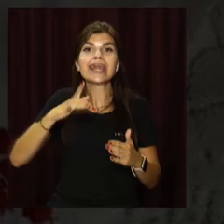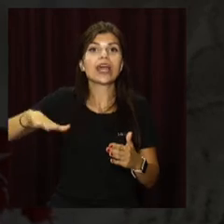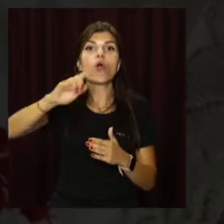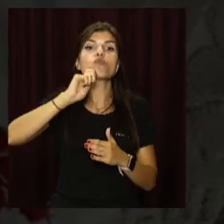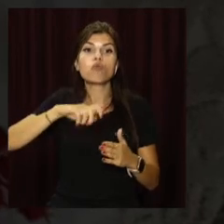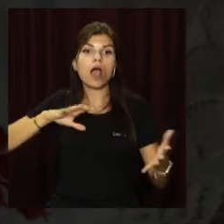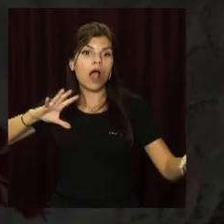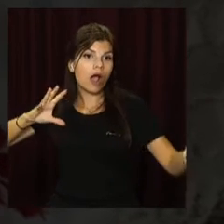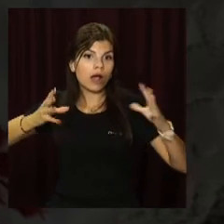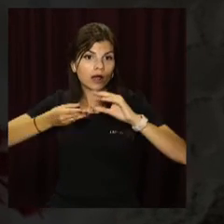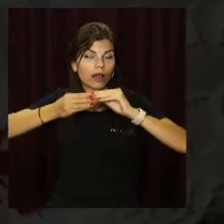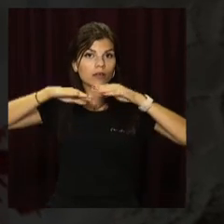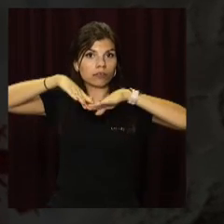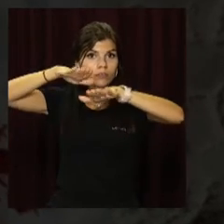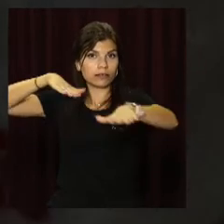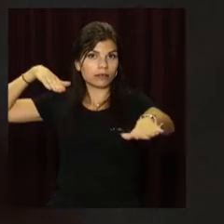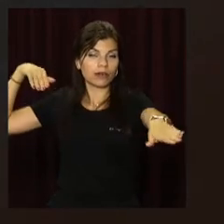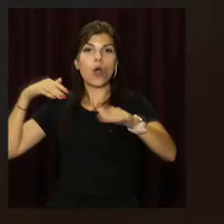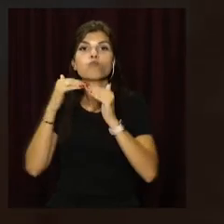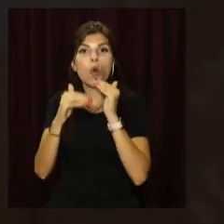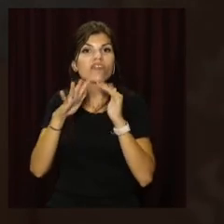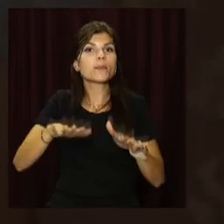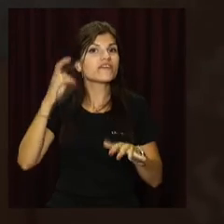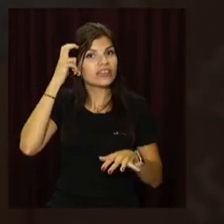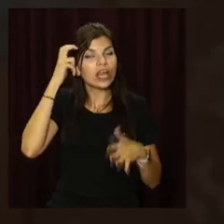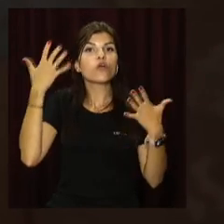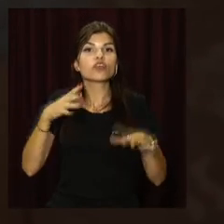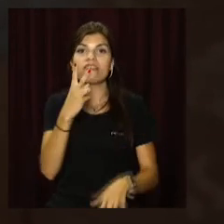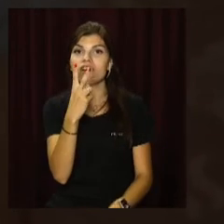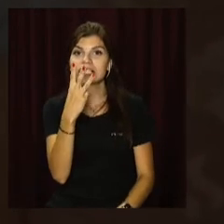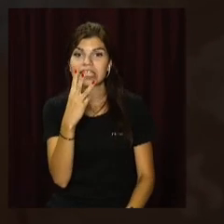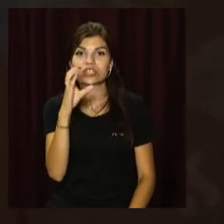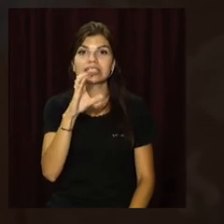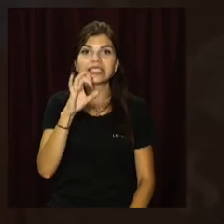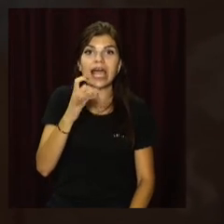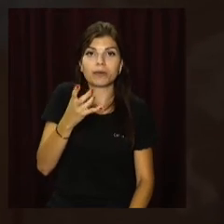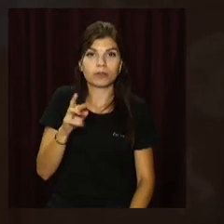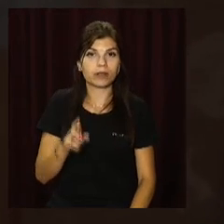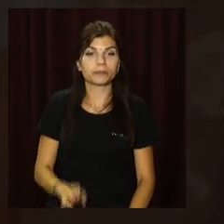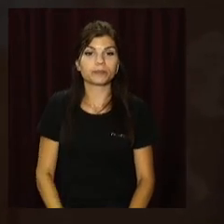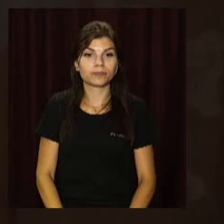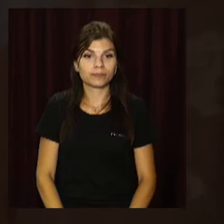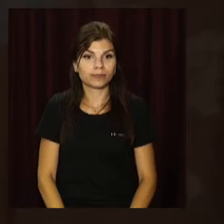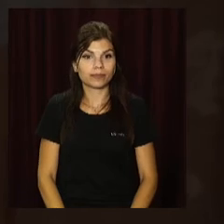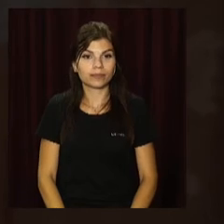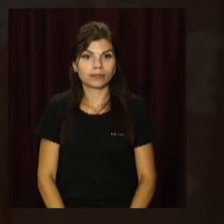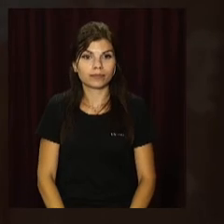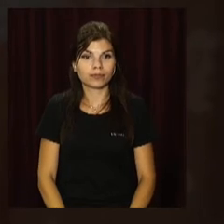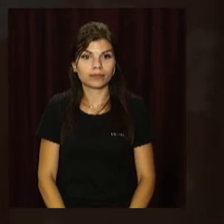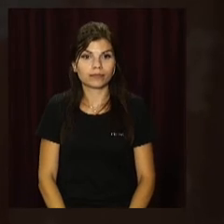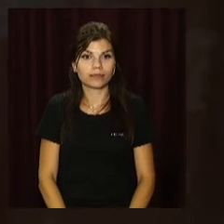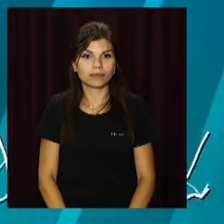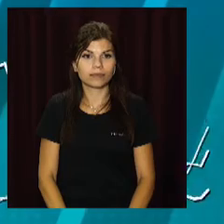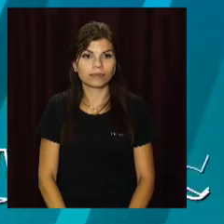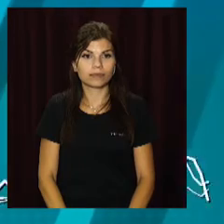ціле рушники від 24 регіонів України з'єднають та розгорнуть на співочому полі у Києві вже 23